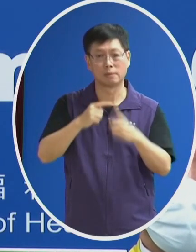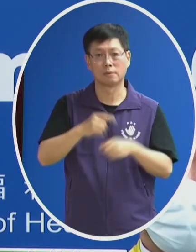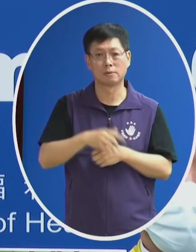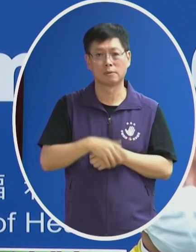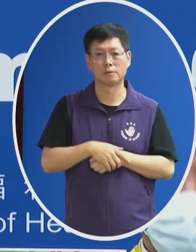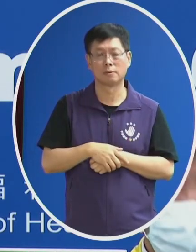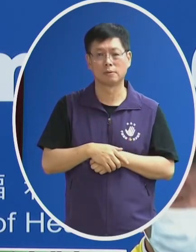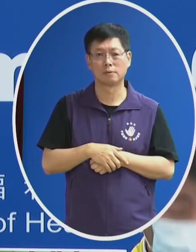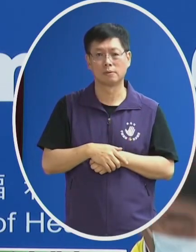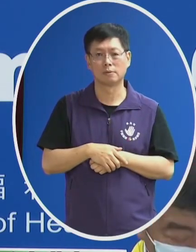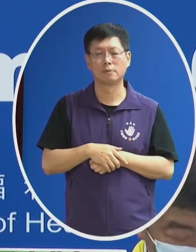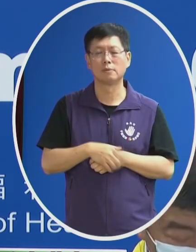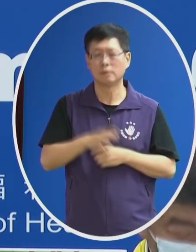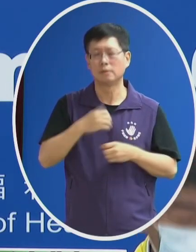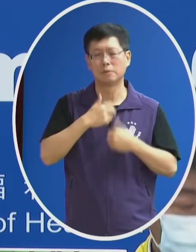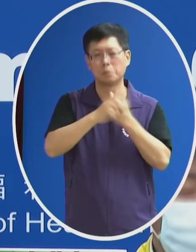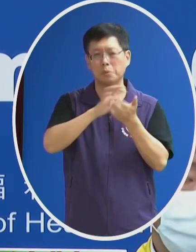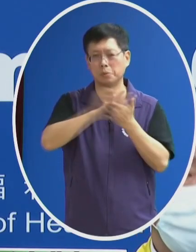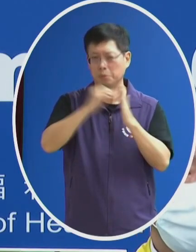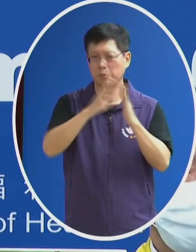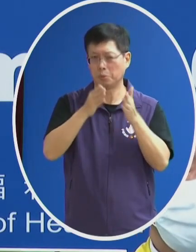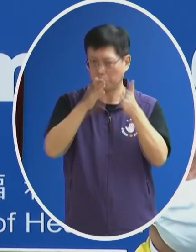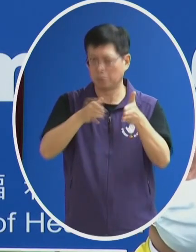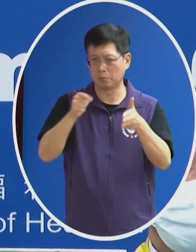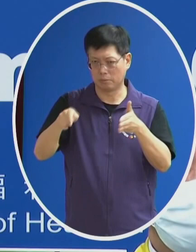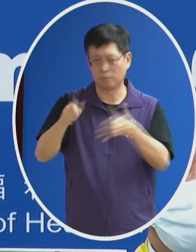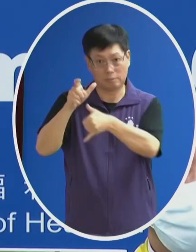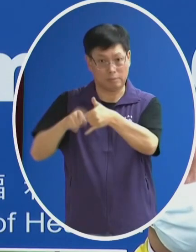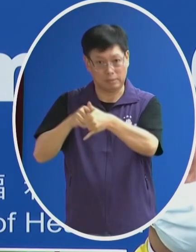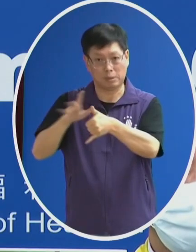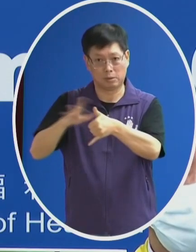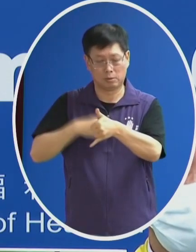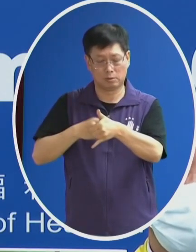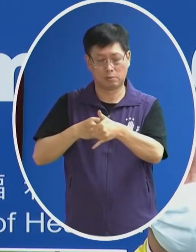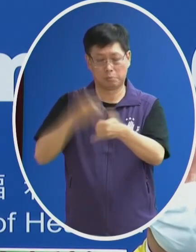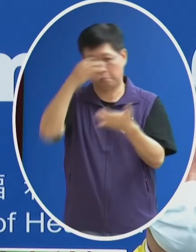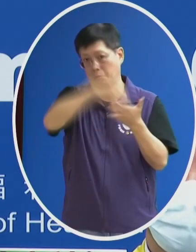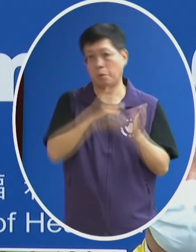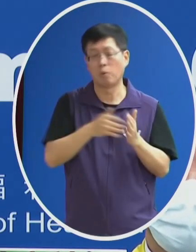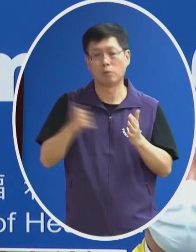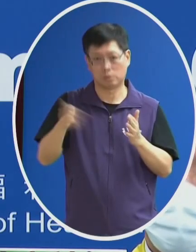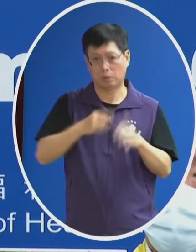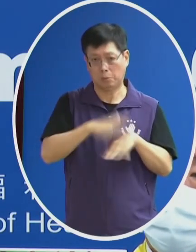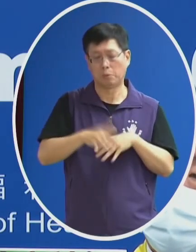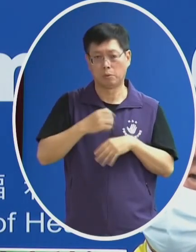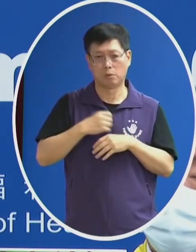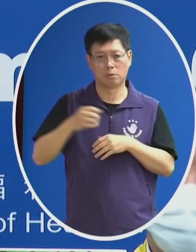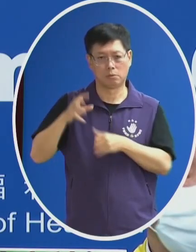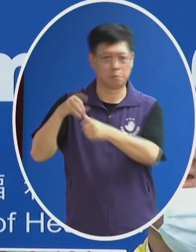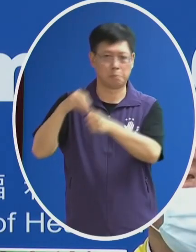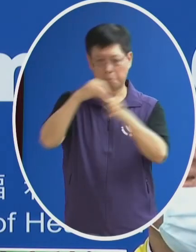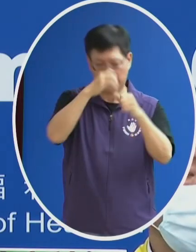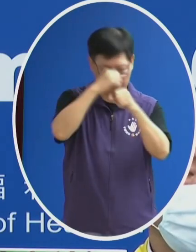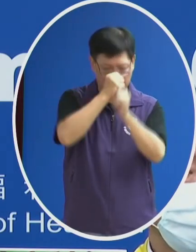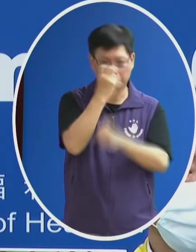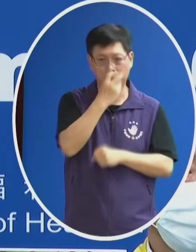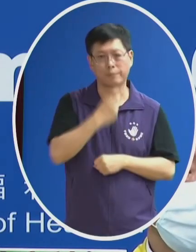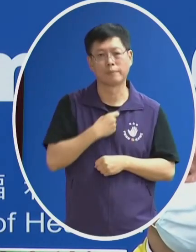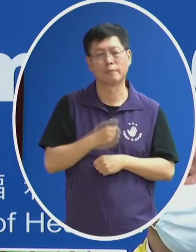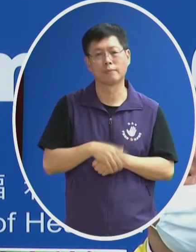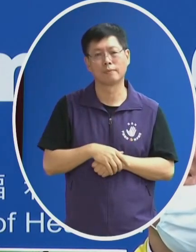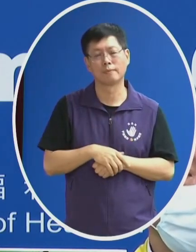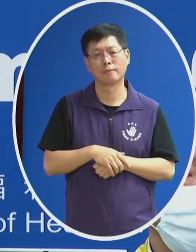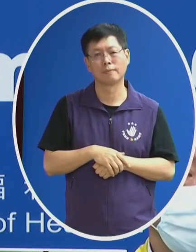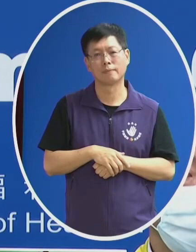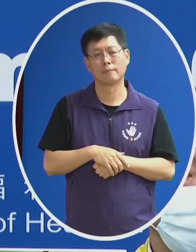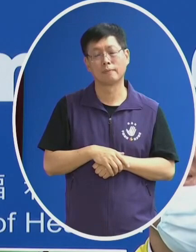是卫局有针对这个个案啊做接触者框列，所以他才会被去要求去裁剪啊、哦。